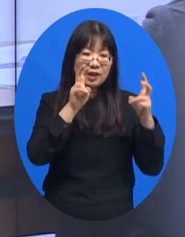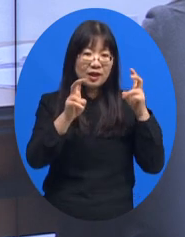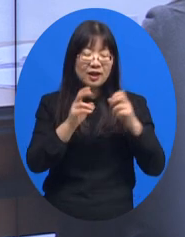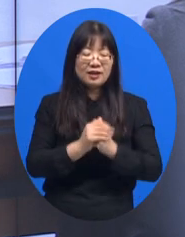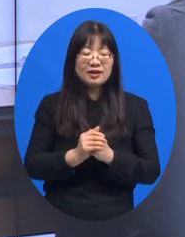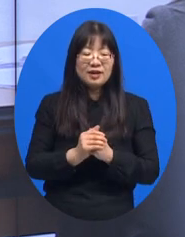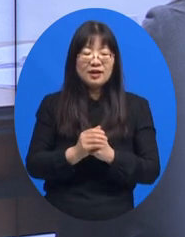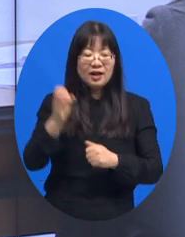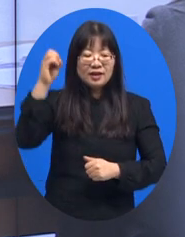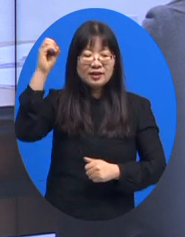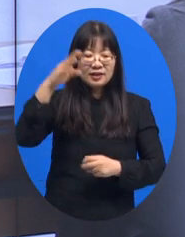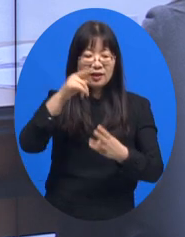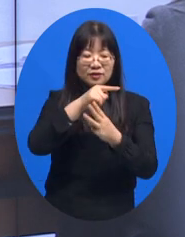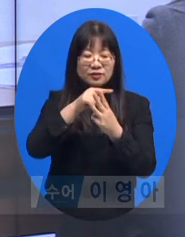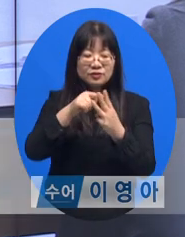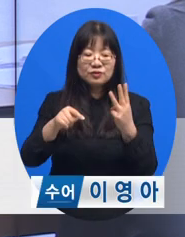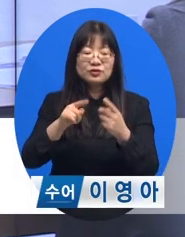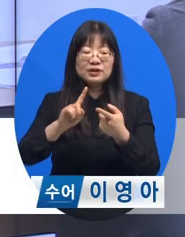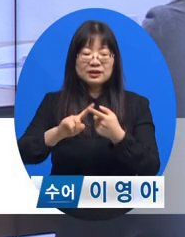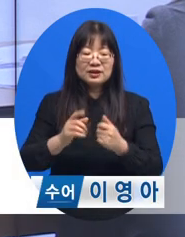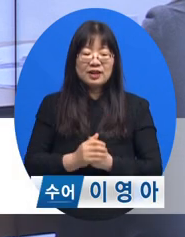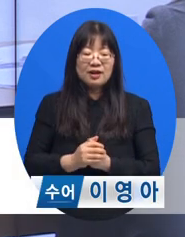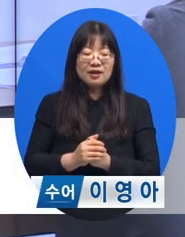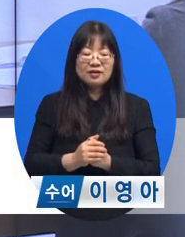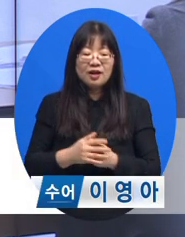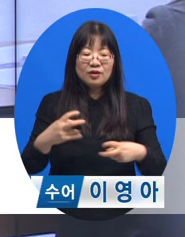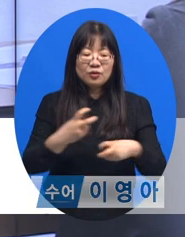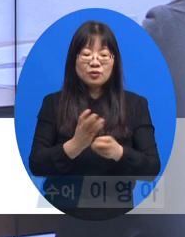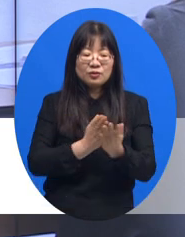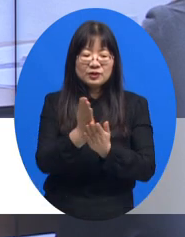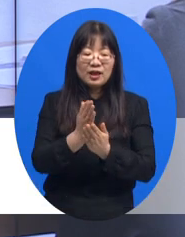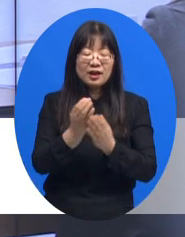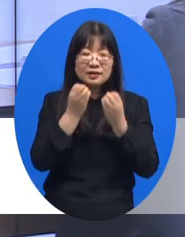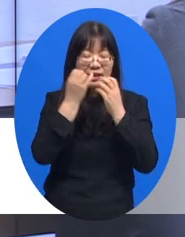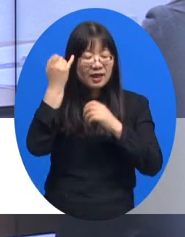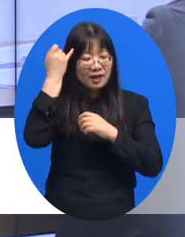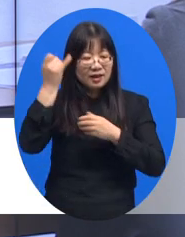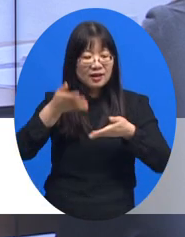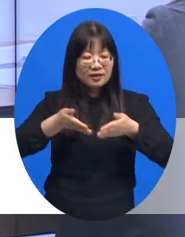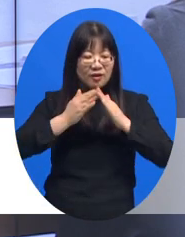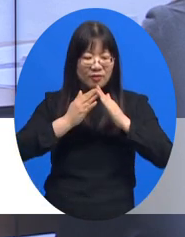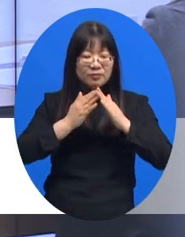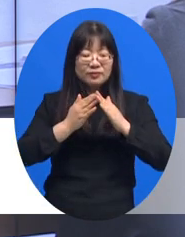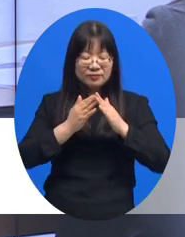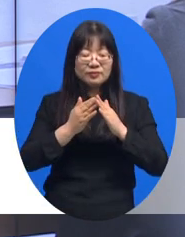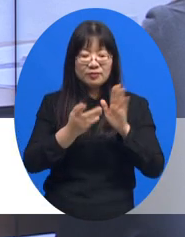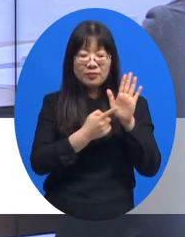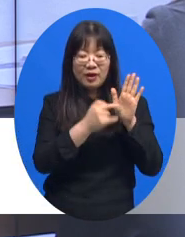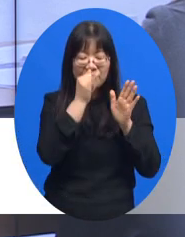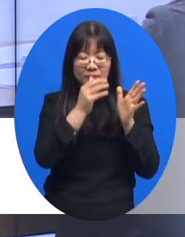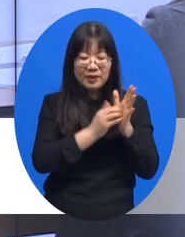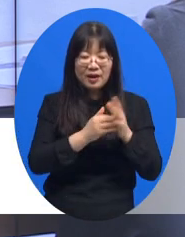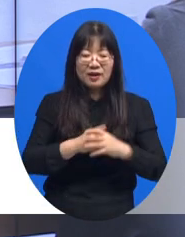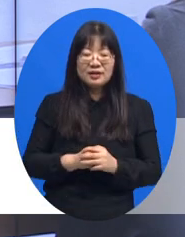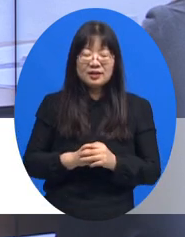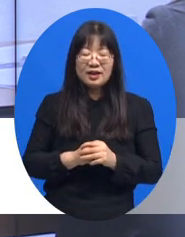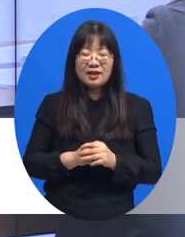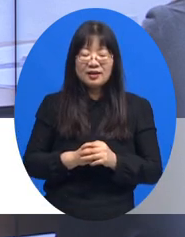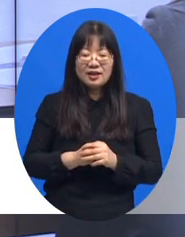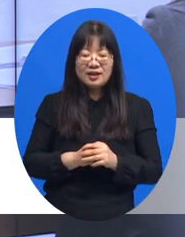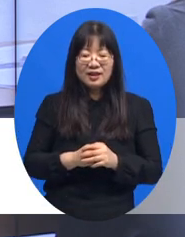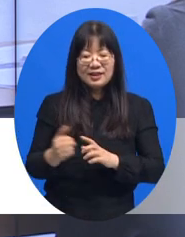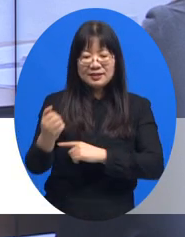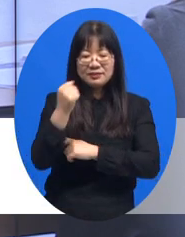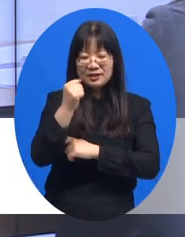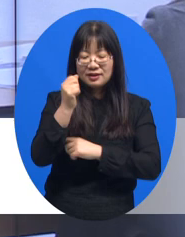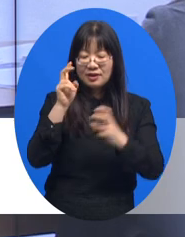경기교통공사와 양주시가 교통 분야 기술 창업 활성화를 위해 창업 아이디어 공모전을 실시했습니다. 창의적인 기획력을 지닌 기업들이